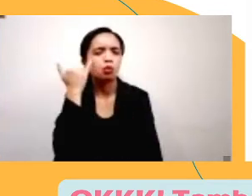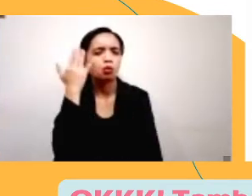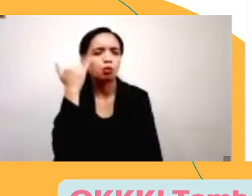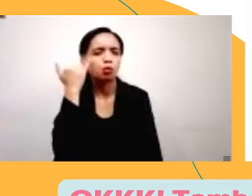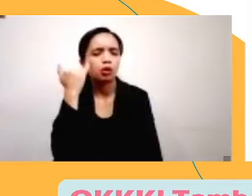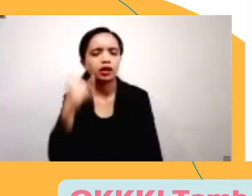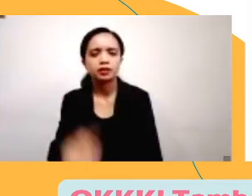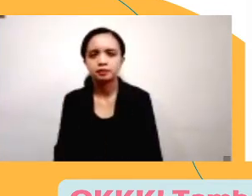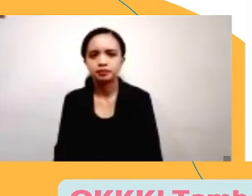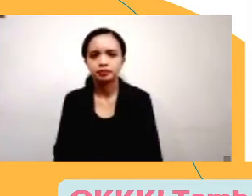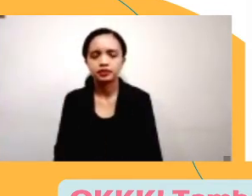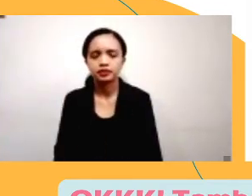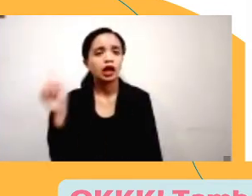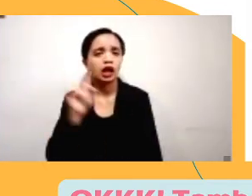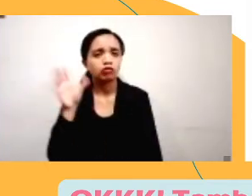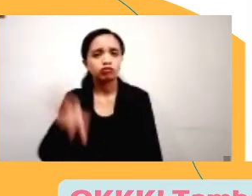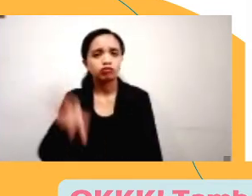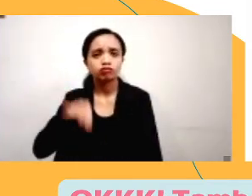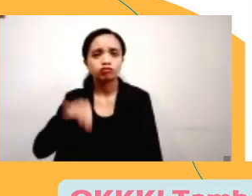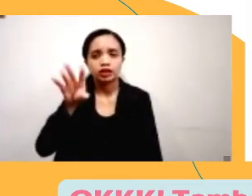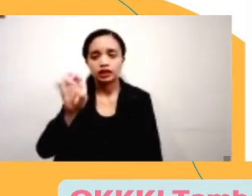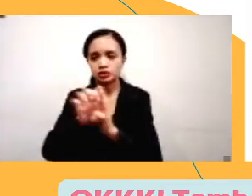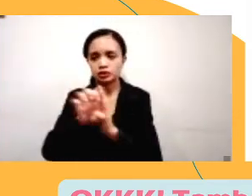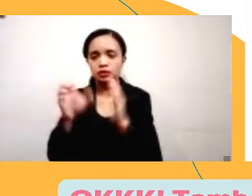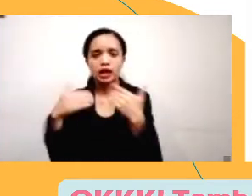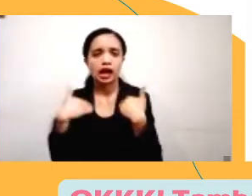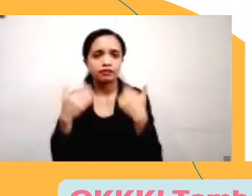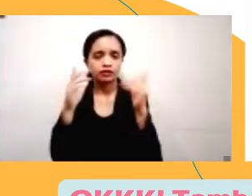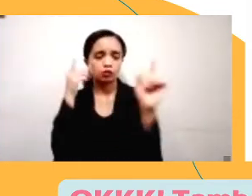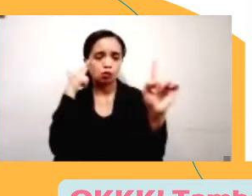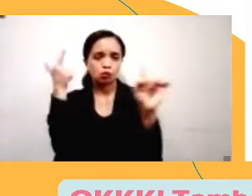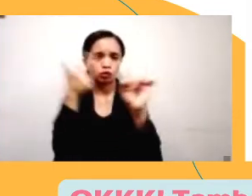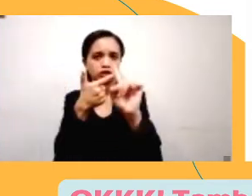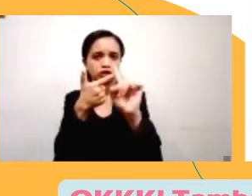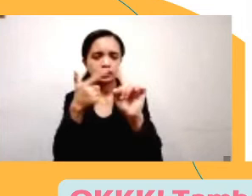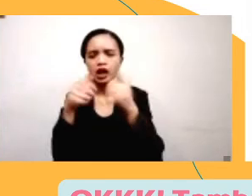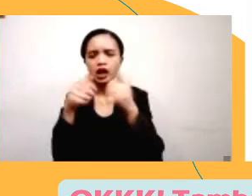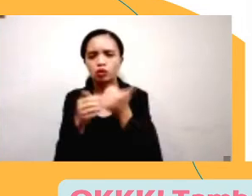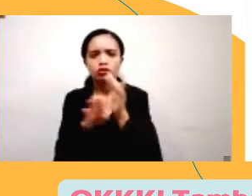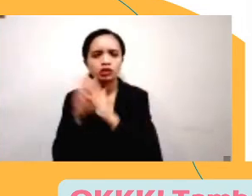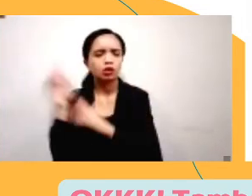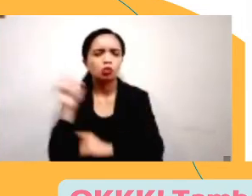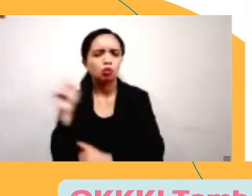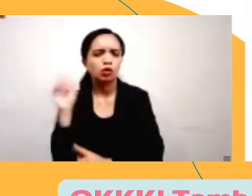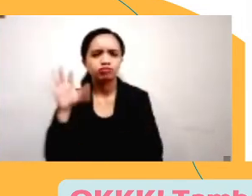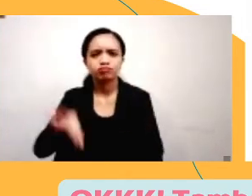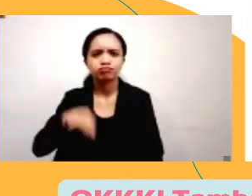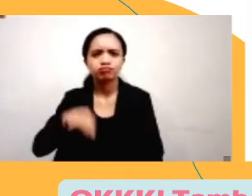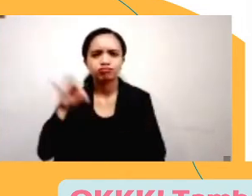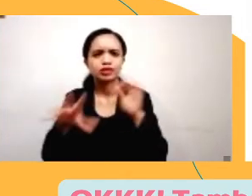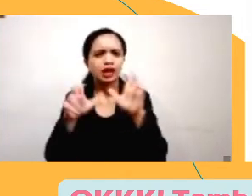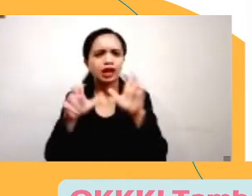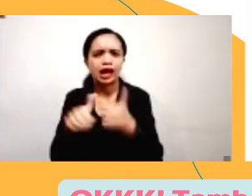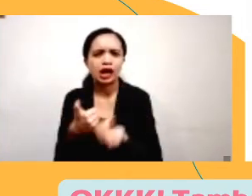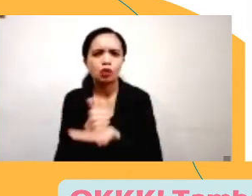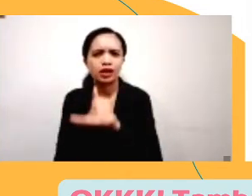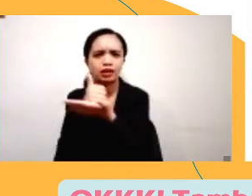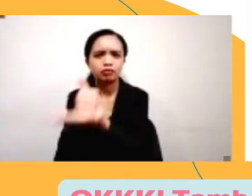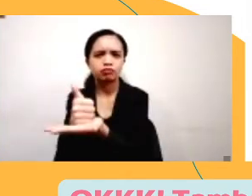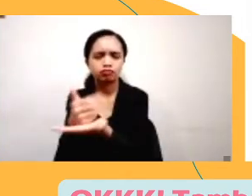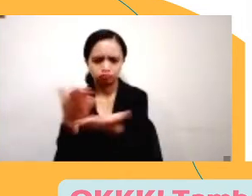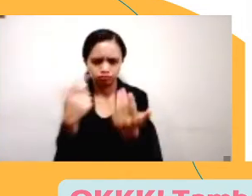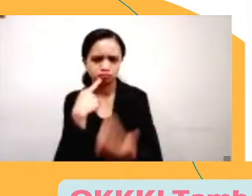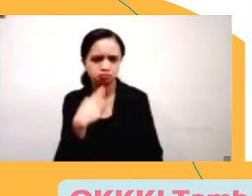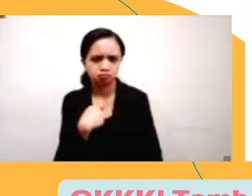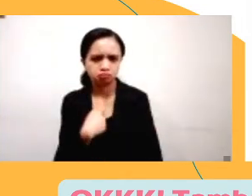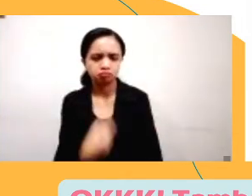Anong makakontribute kapag meron tayong goals sa ating development, sa ating pagyabong? Paano ba'y nakakatulong? Sige nga.